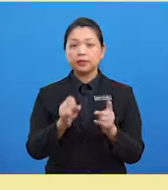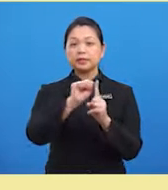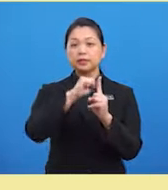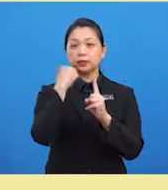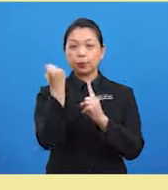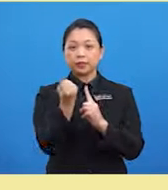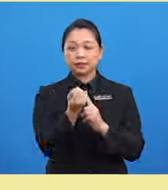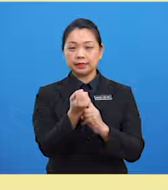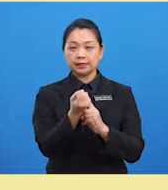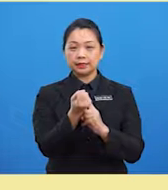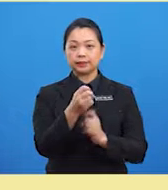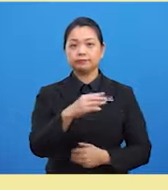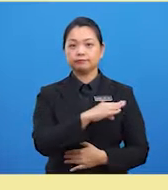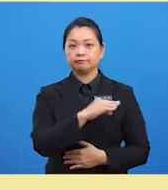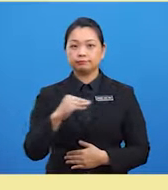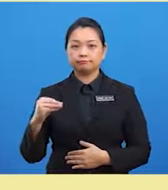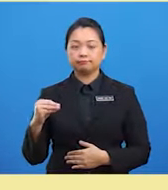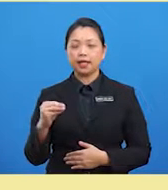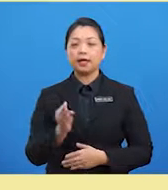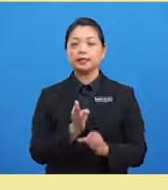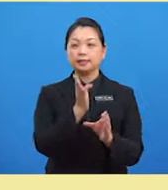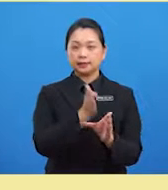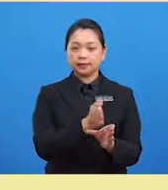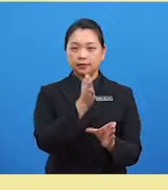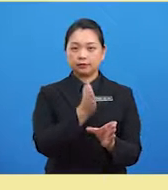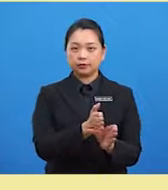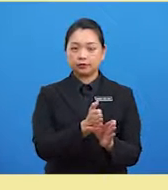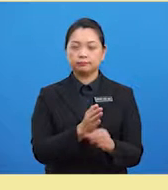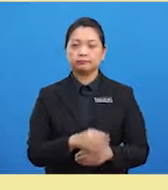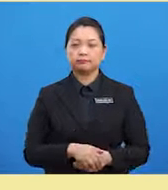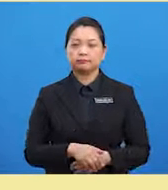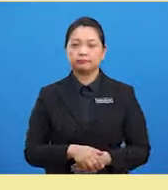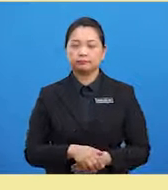situasi dan psikologi.